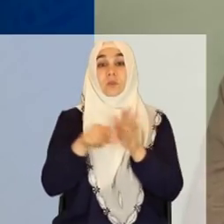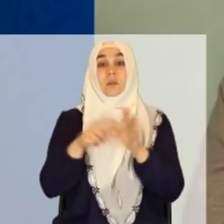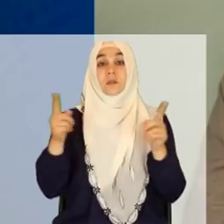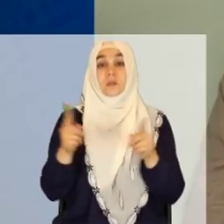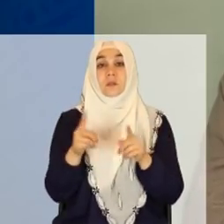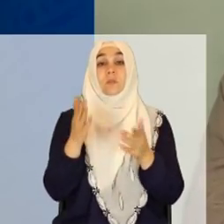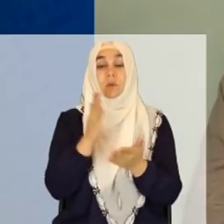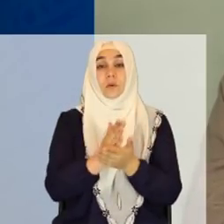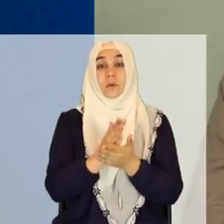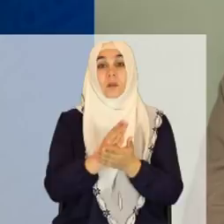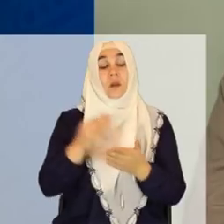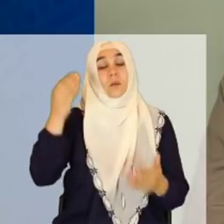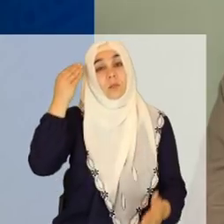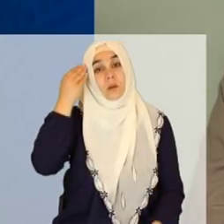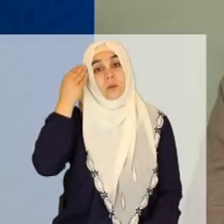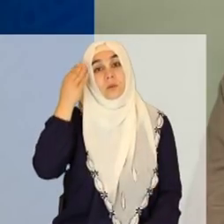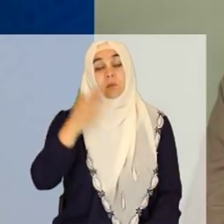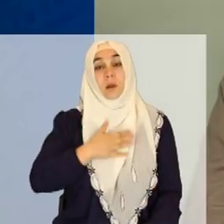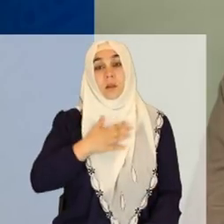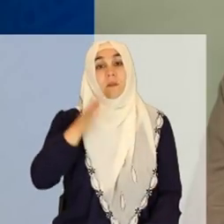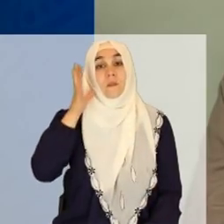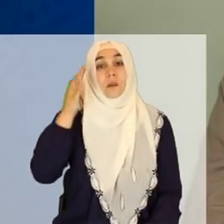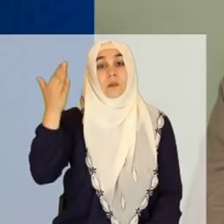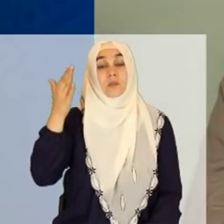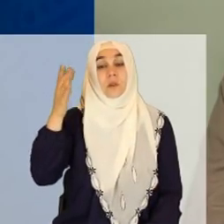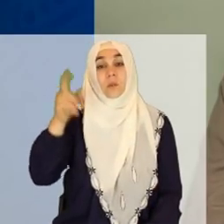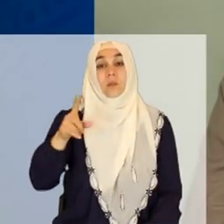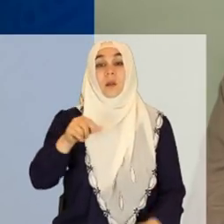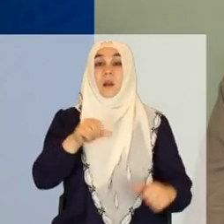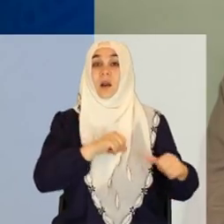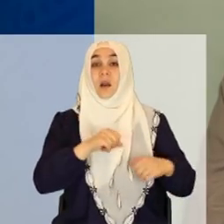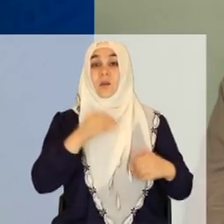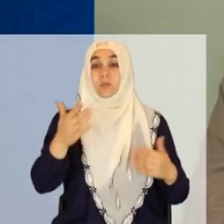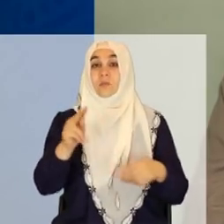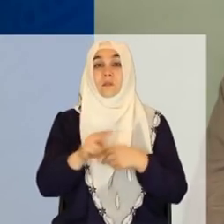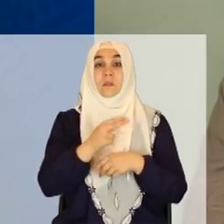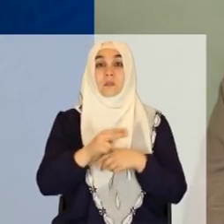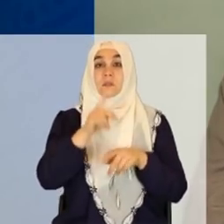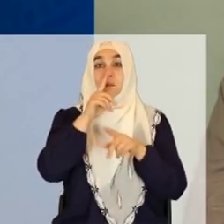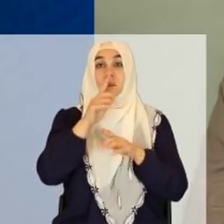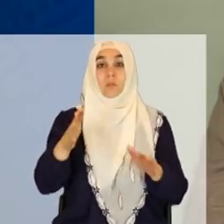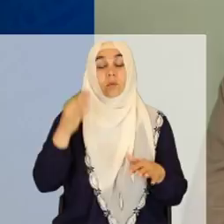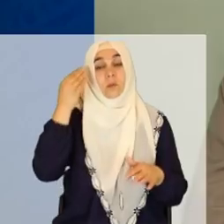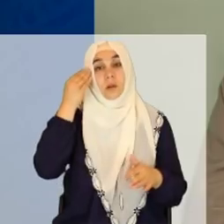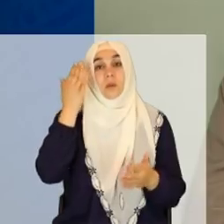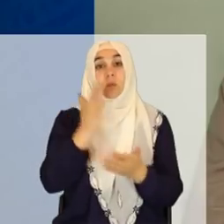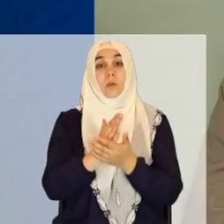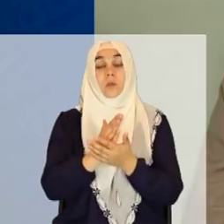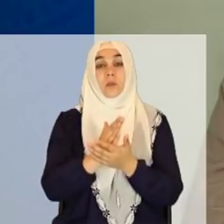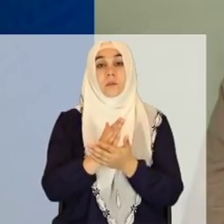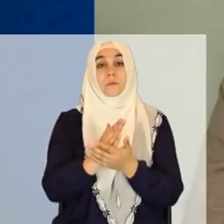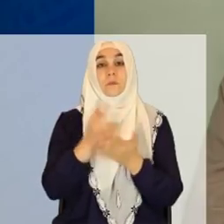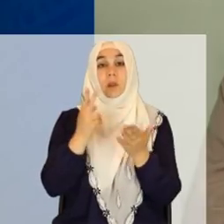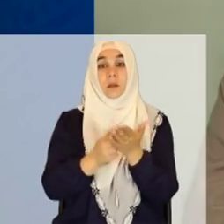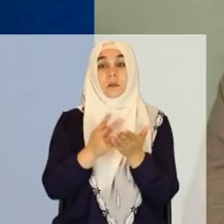var. Onun manası, benim ümmetimge haram narsa dava bulmaydı degen mana öz aksini